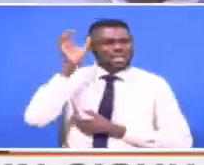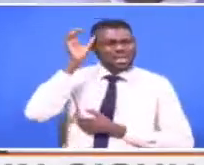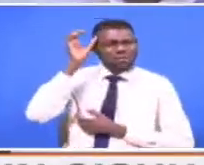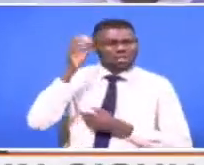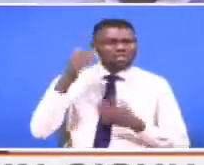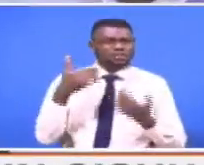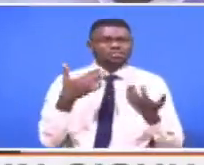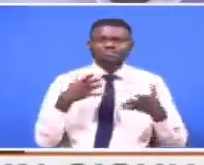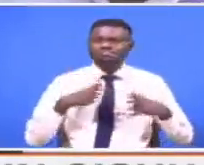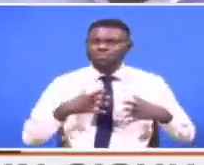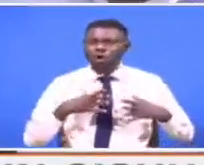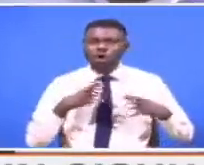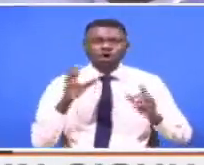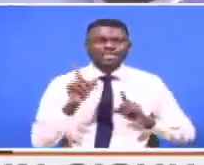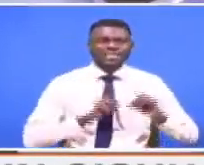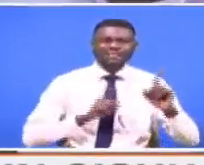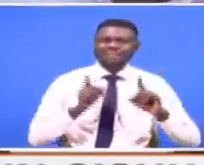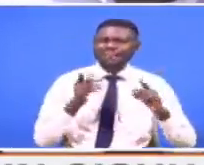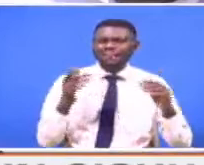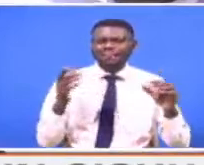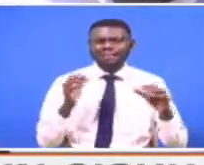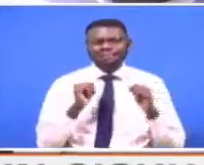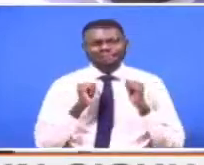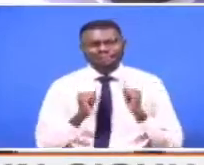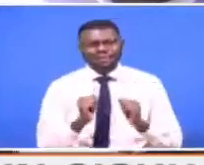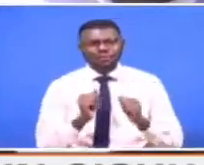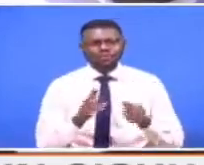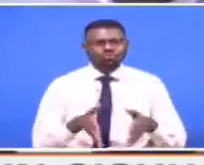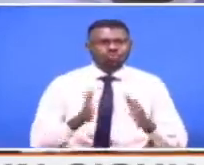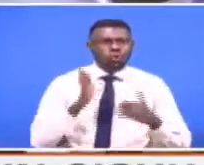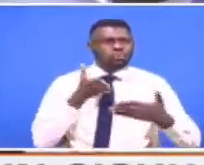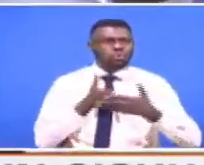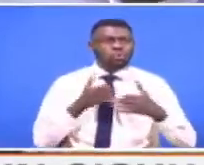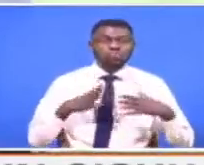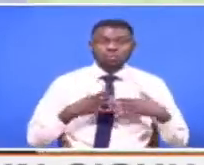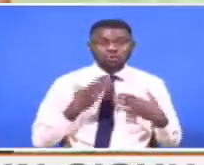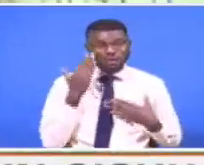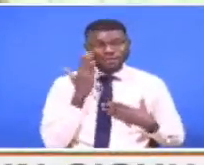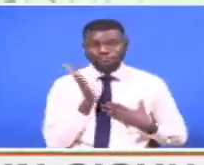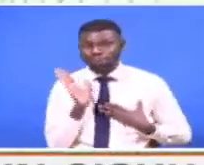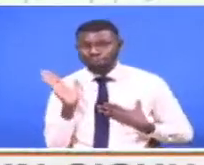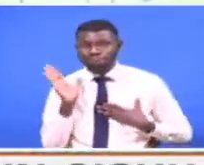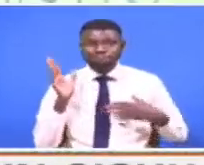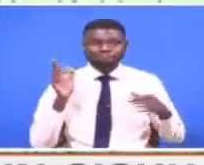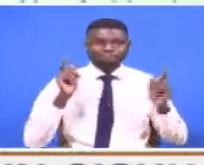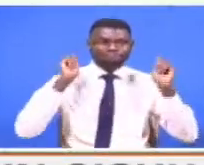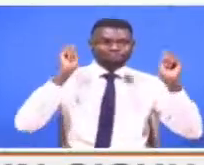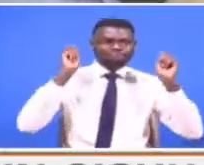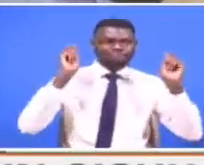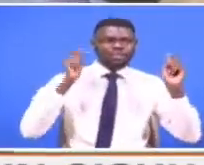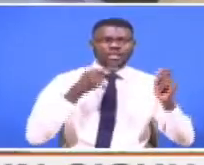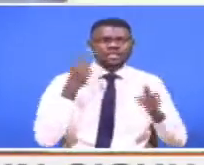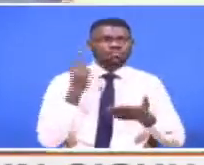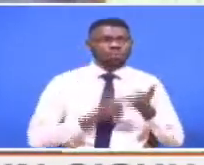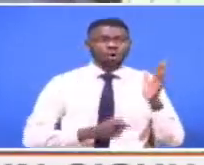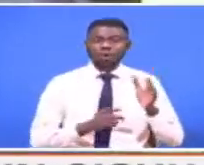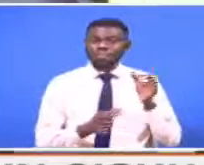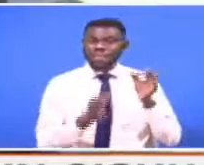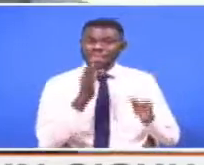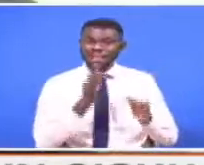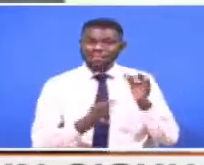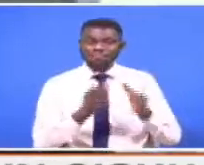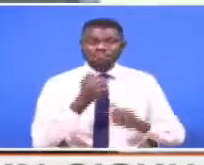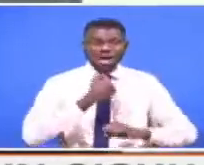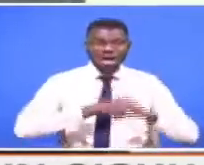uchukuzi zimetatizwa kwa muda kama unavyoona. Baadhi yao wamebeba tu mabango wakisema kwamba endapo hatua mahususi itachukuliwa na wadau